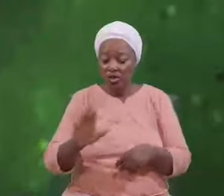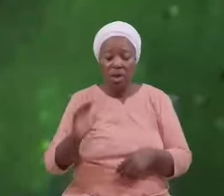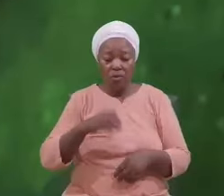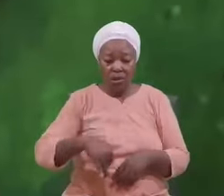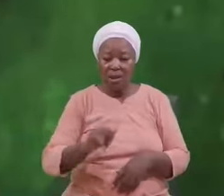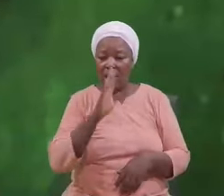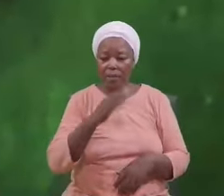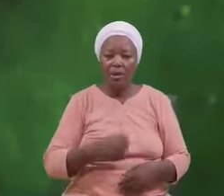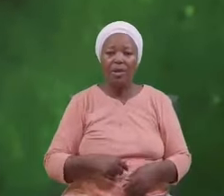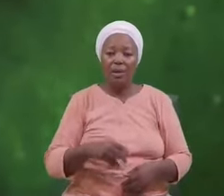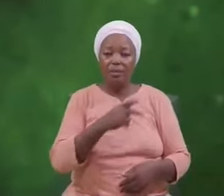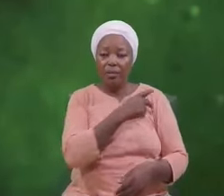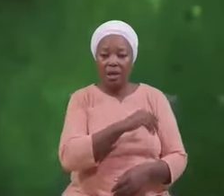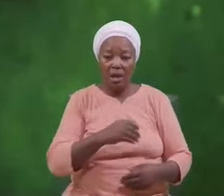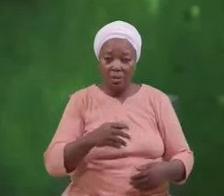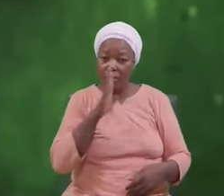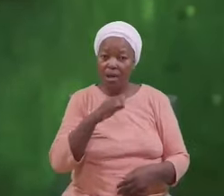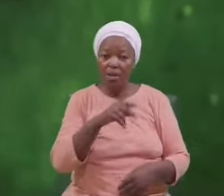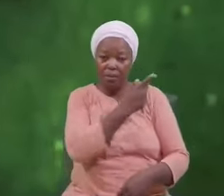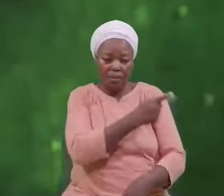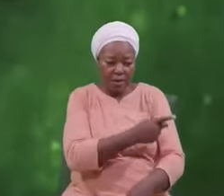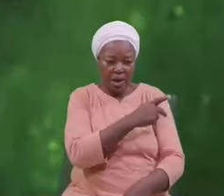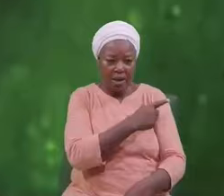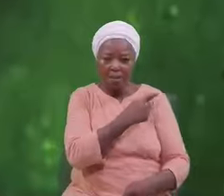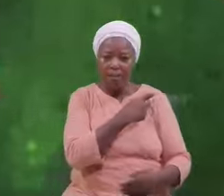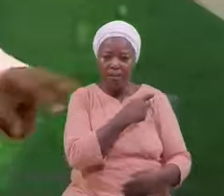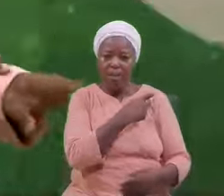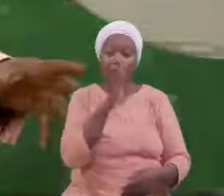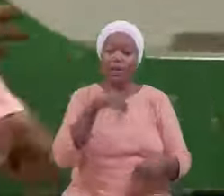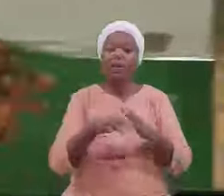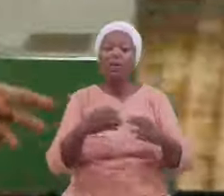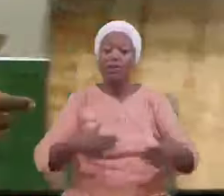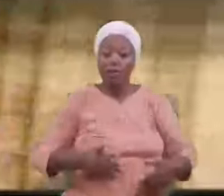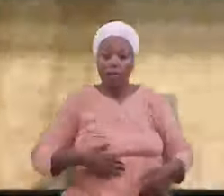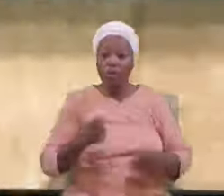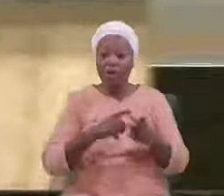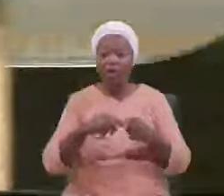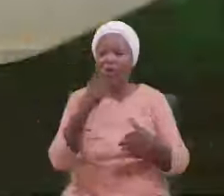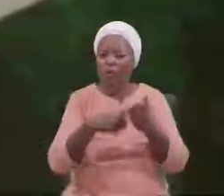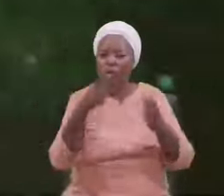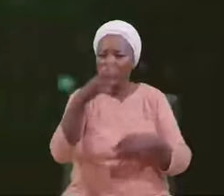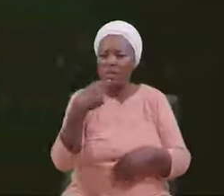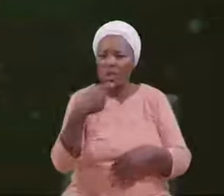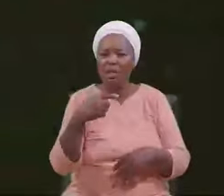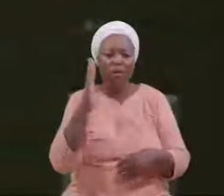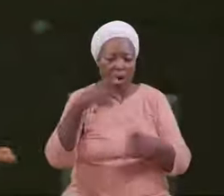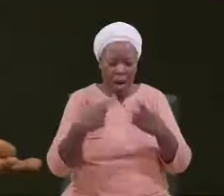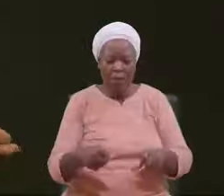dit que ça va arriver, ça va se produire. Le miracle qu'il prépare pour vous va